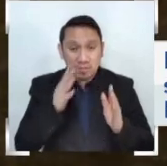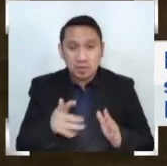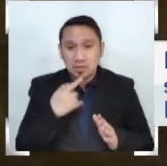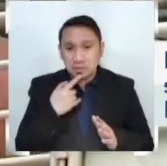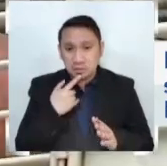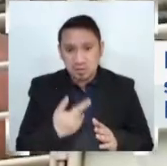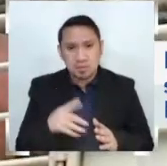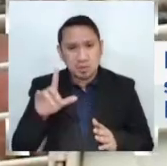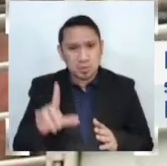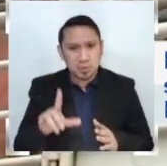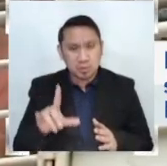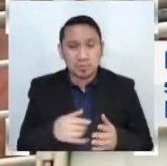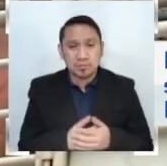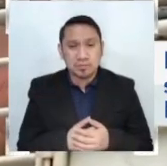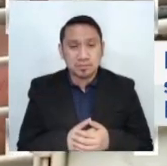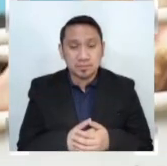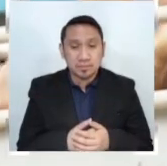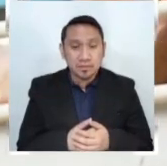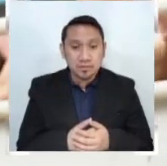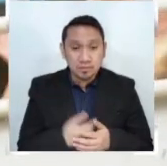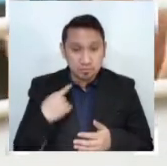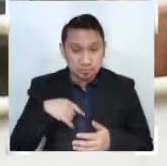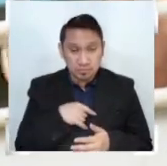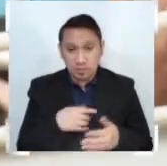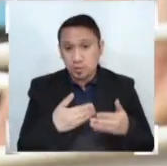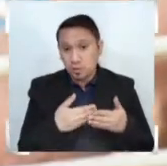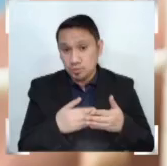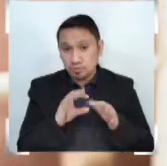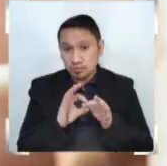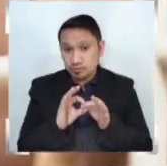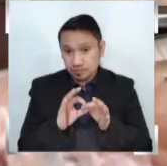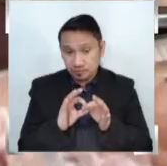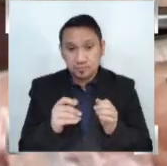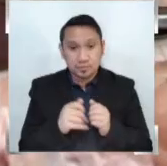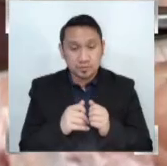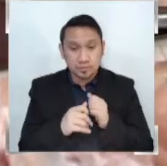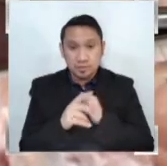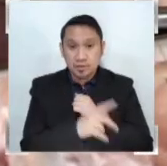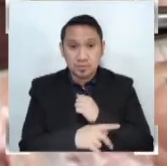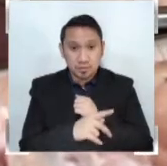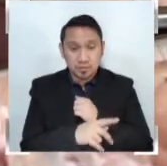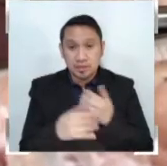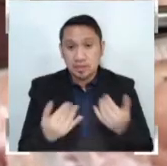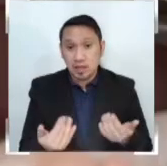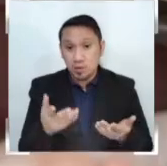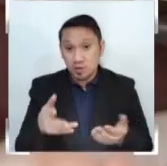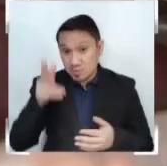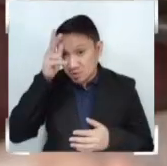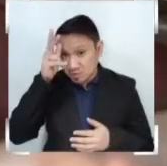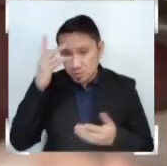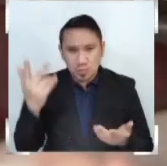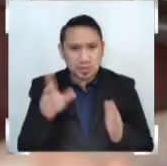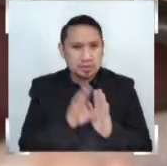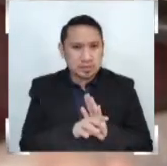nila. We are closely coordinating with our producers po. Sa presyo ng manok, pinakamura sa